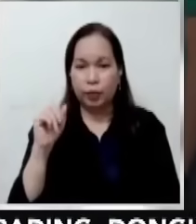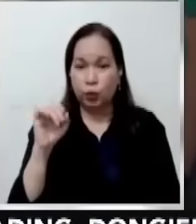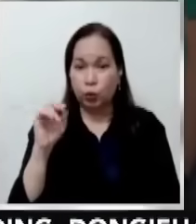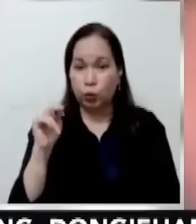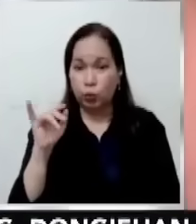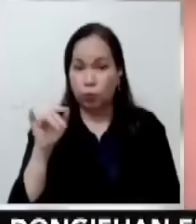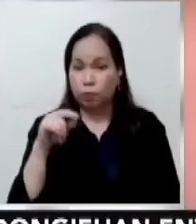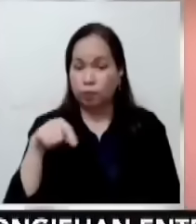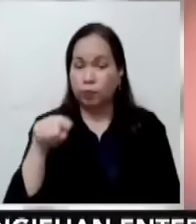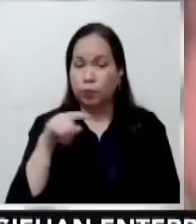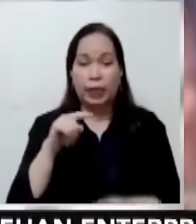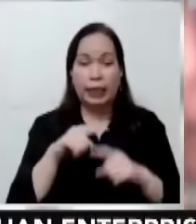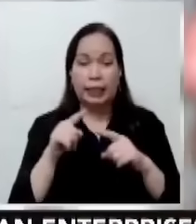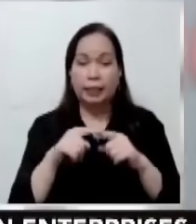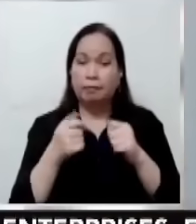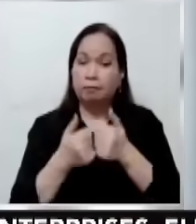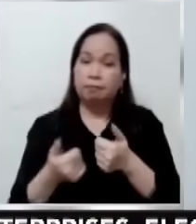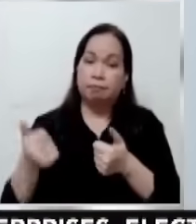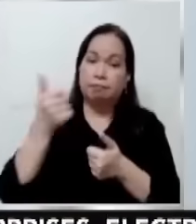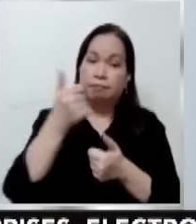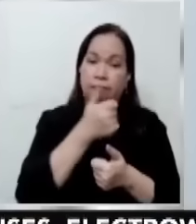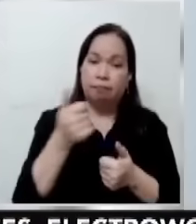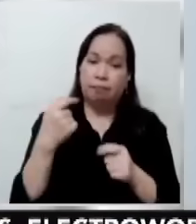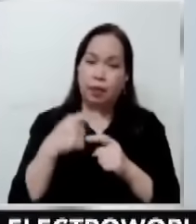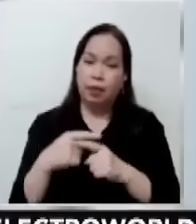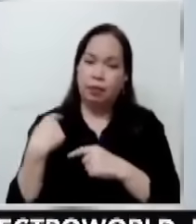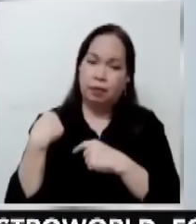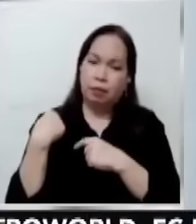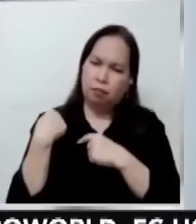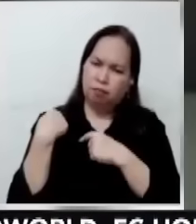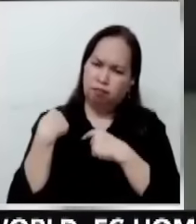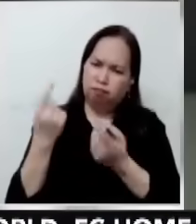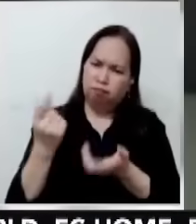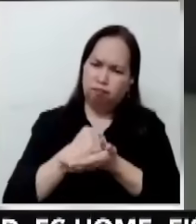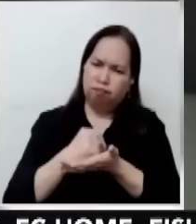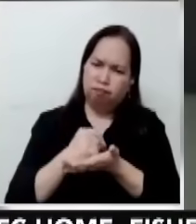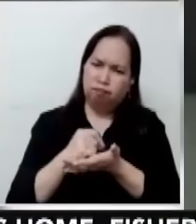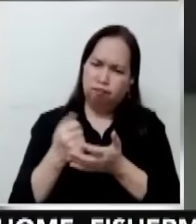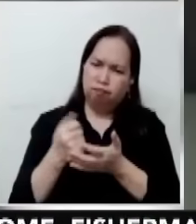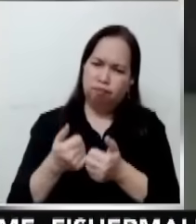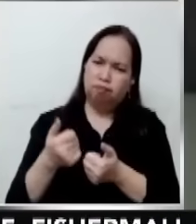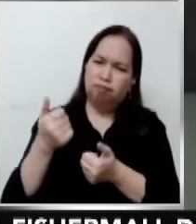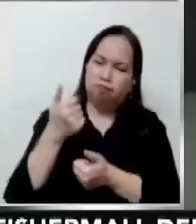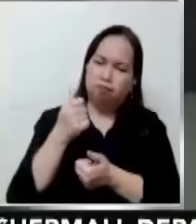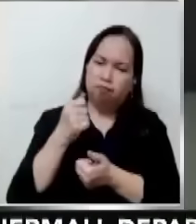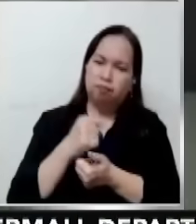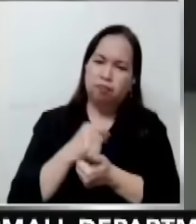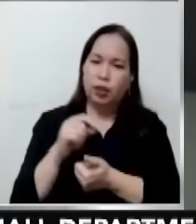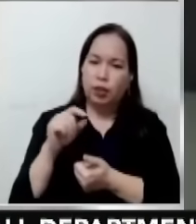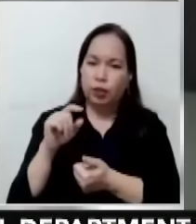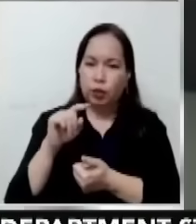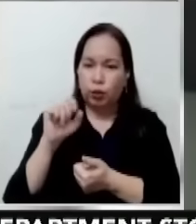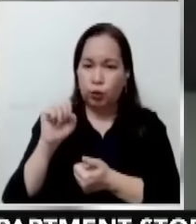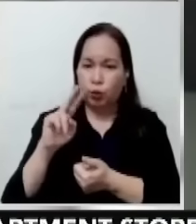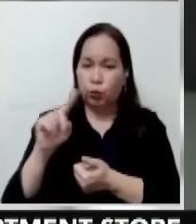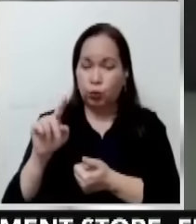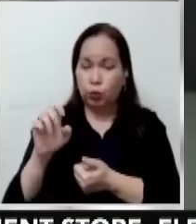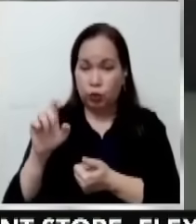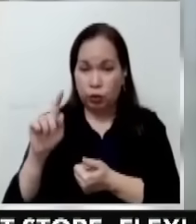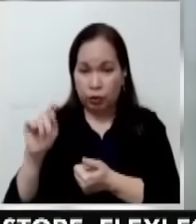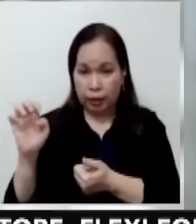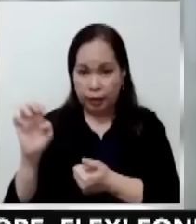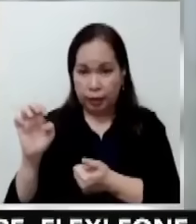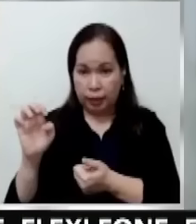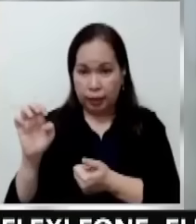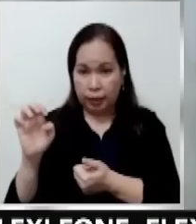executives, pati ang maker at head writer ng Encantadia na si Suzette Doctolero at ang director na si Mark Reyes na may good news.